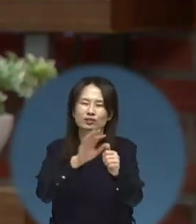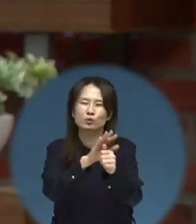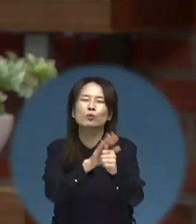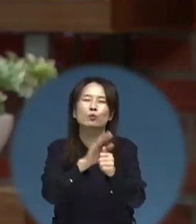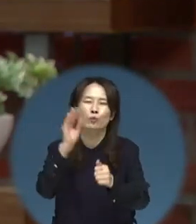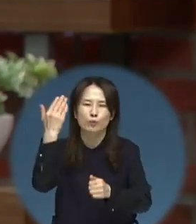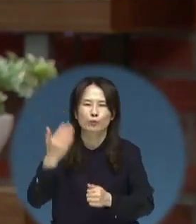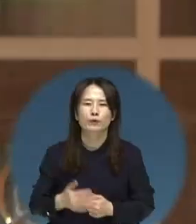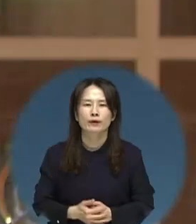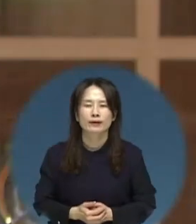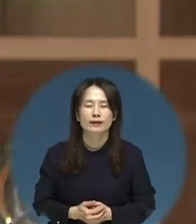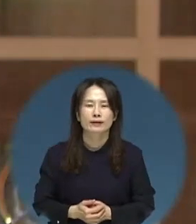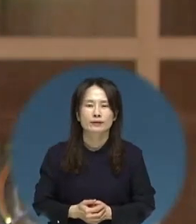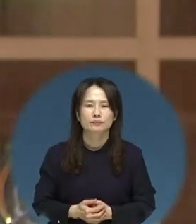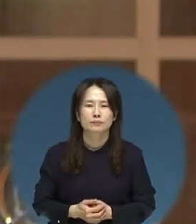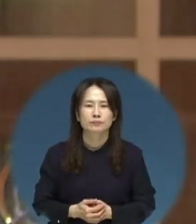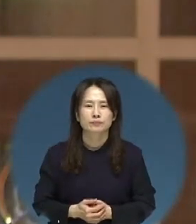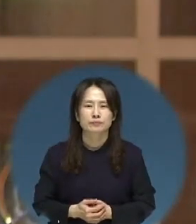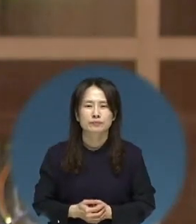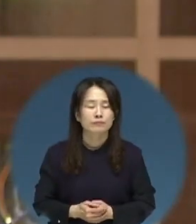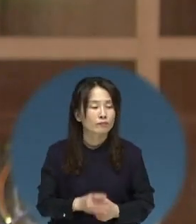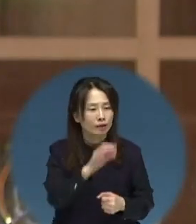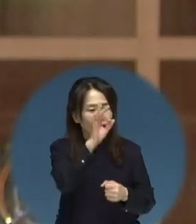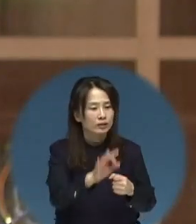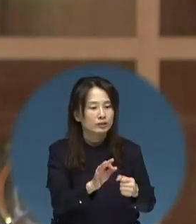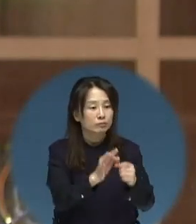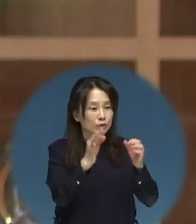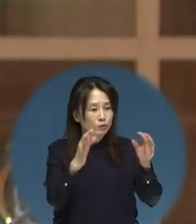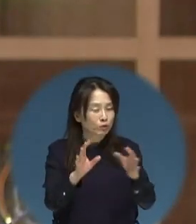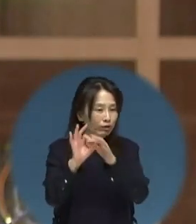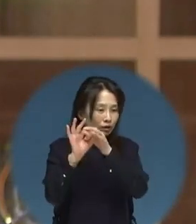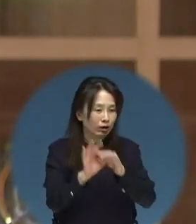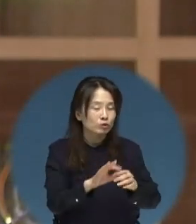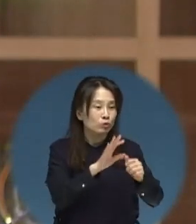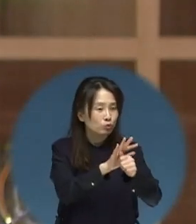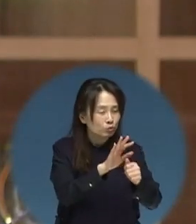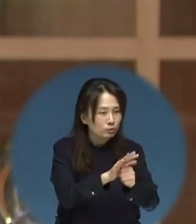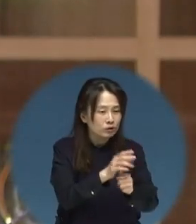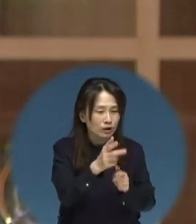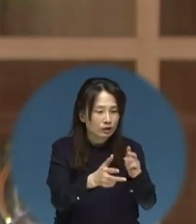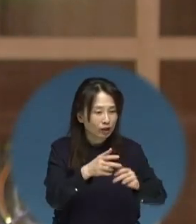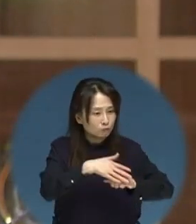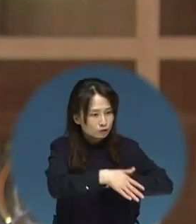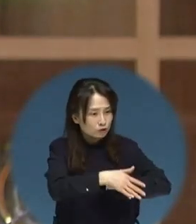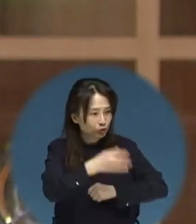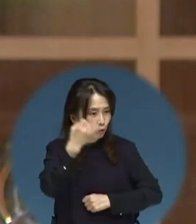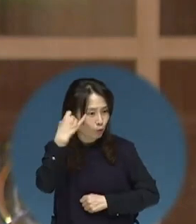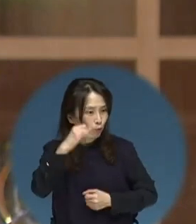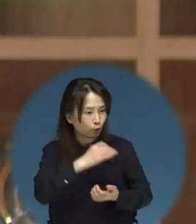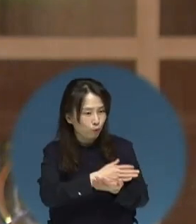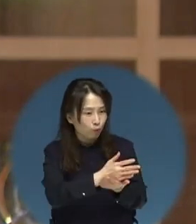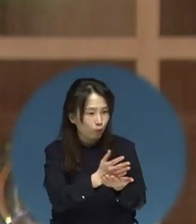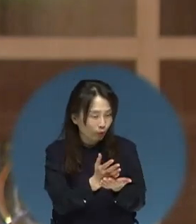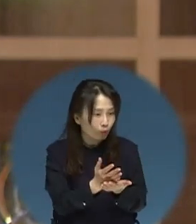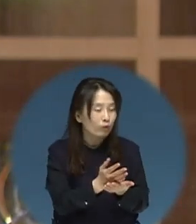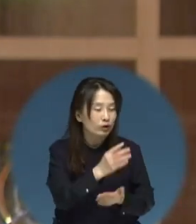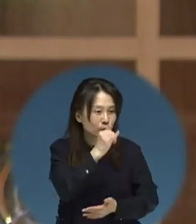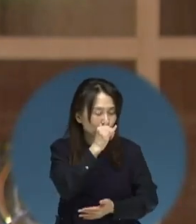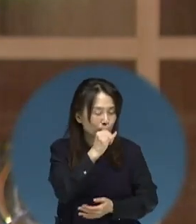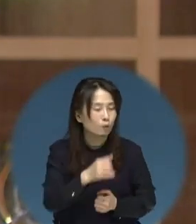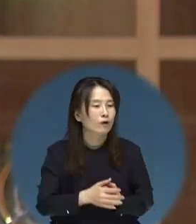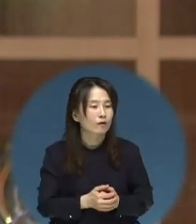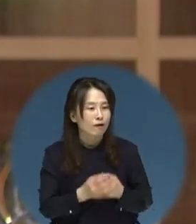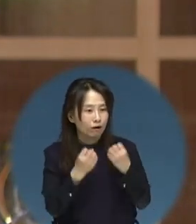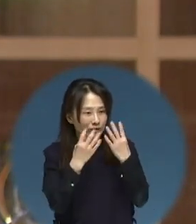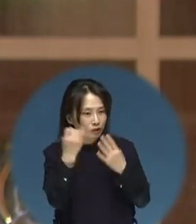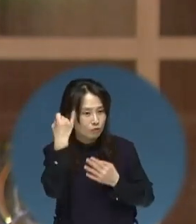후원할 수도 있어요. 네, 한 10여 년 동안 이렇게 쭉 해오면서 사업 방식도 상당히 좀 다양하게 만들고 새로운